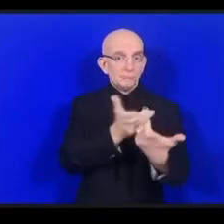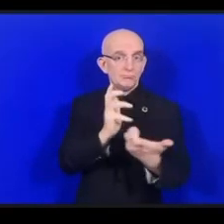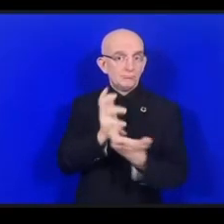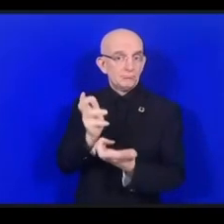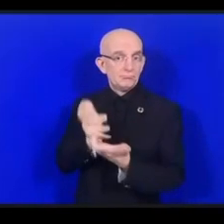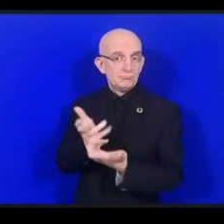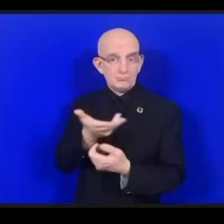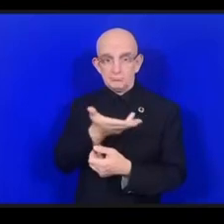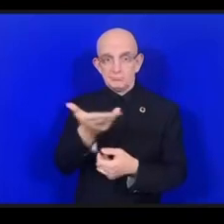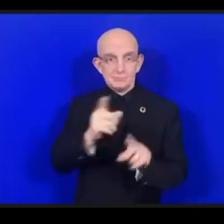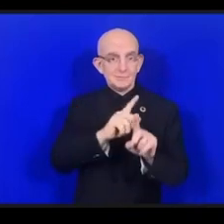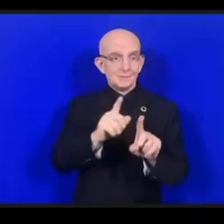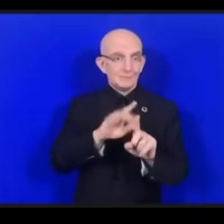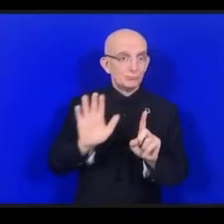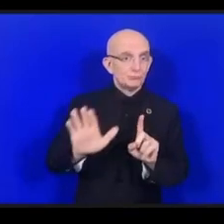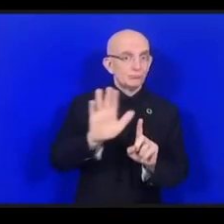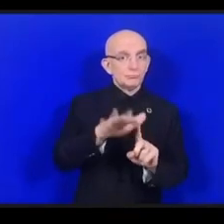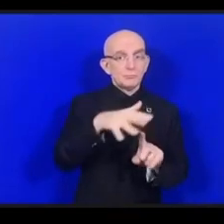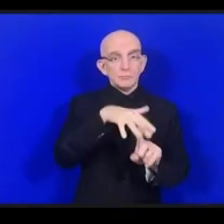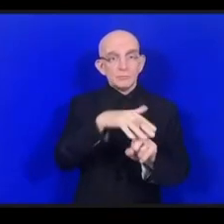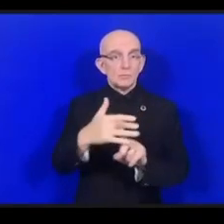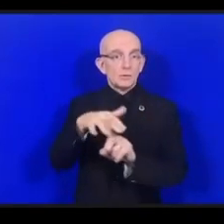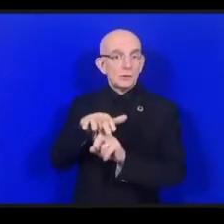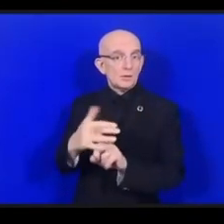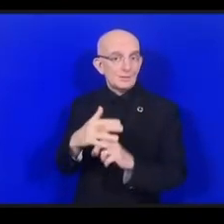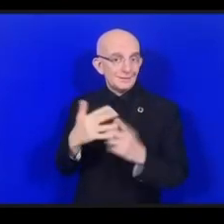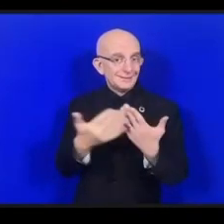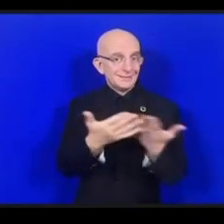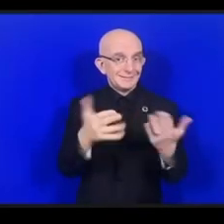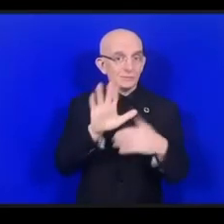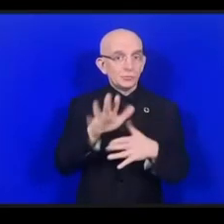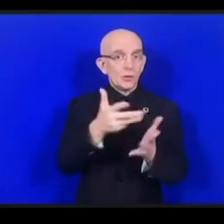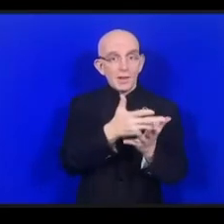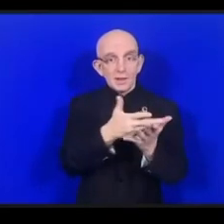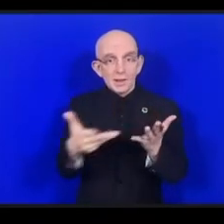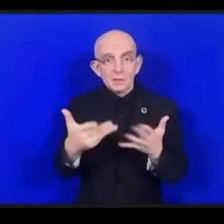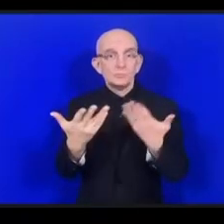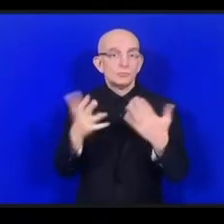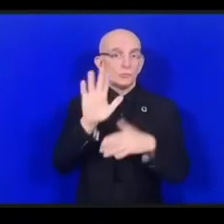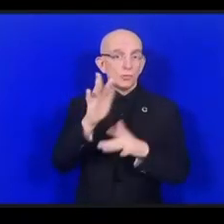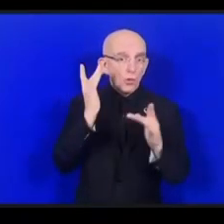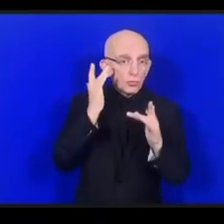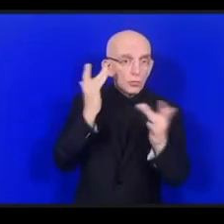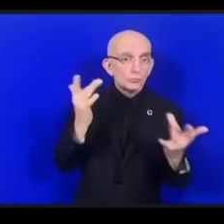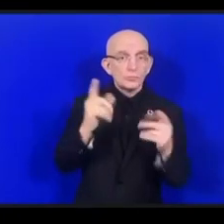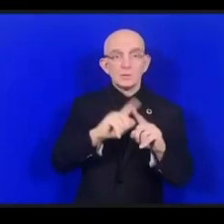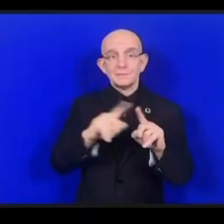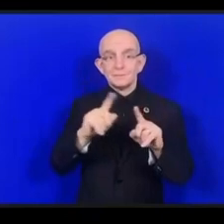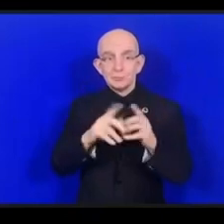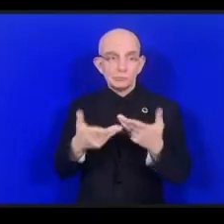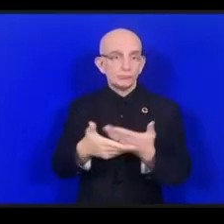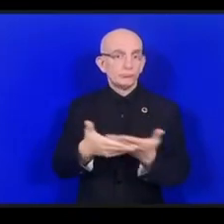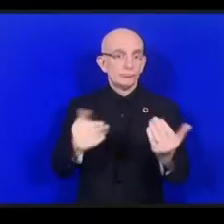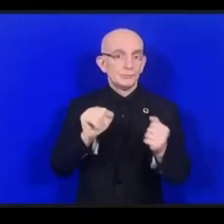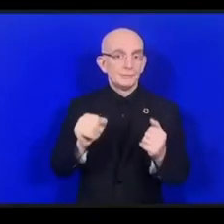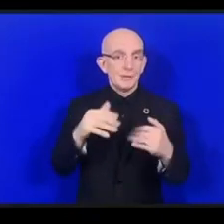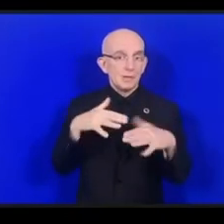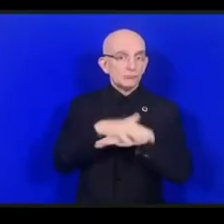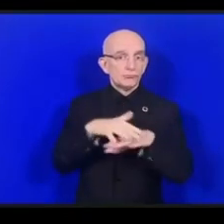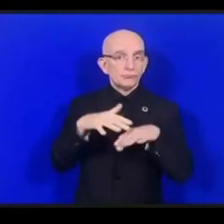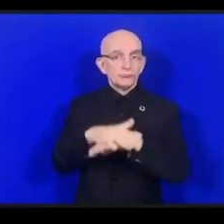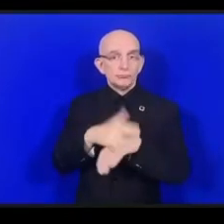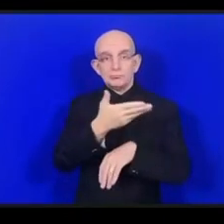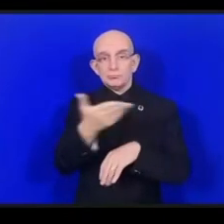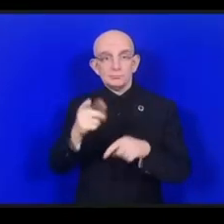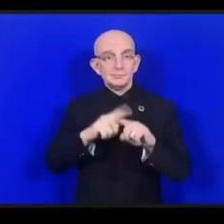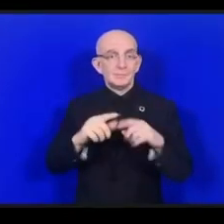语言和文化，适合当地的这样的背景，而且呢还要有互操作性，能够跟其他的平台和互联网和图书